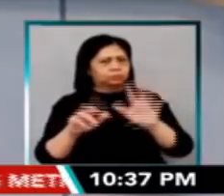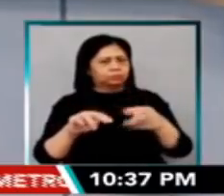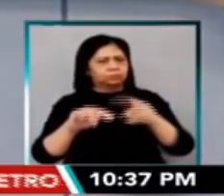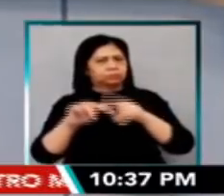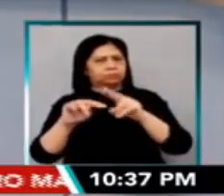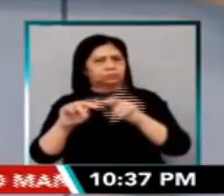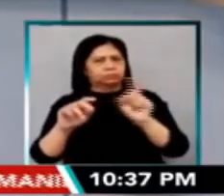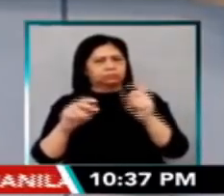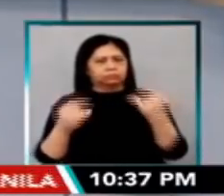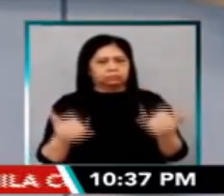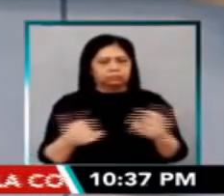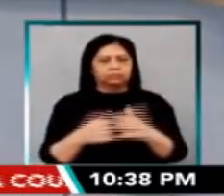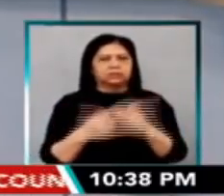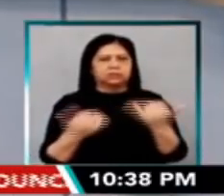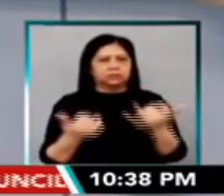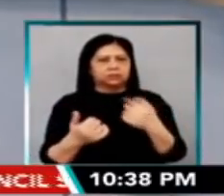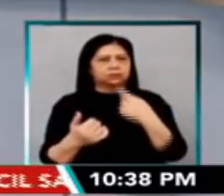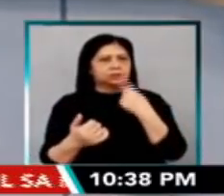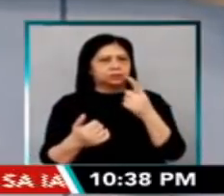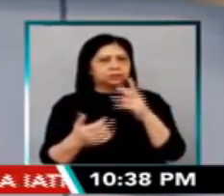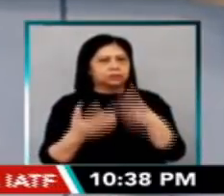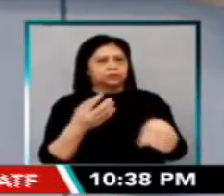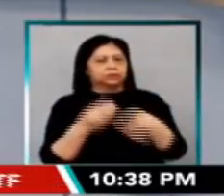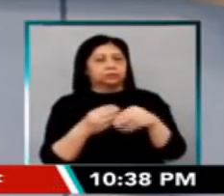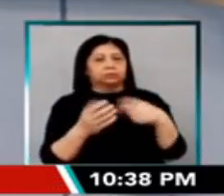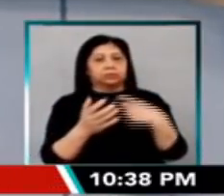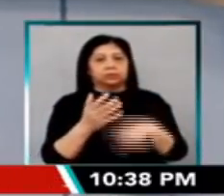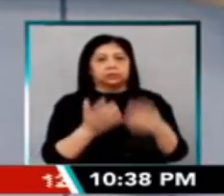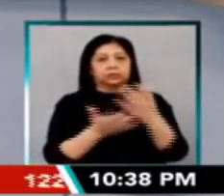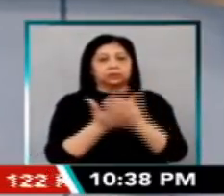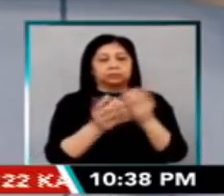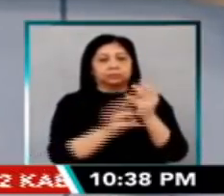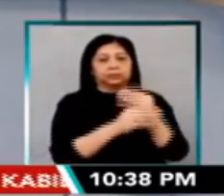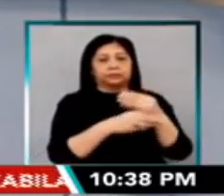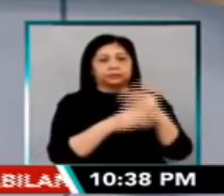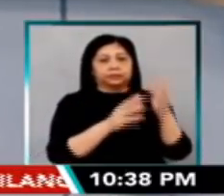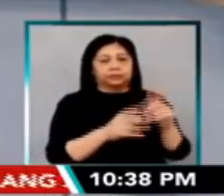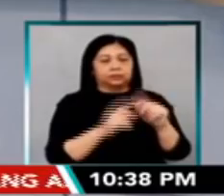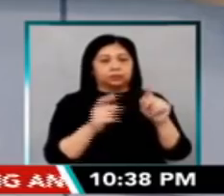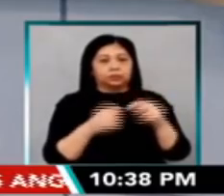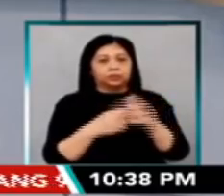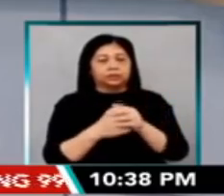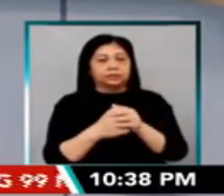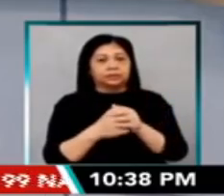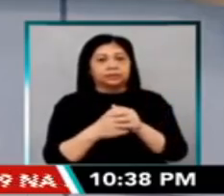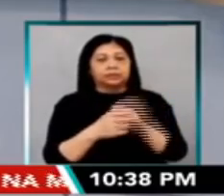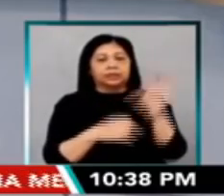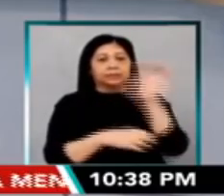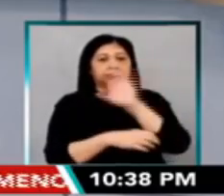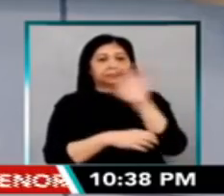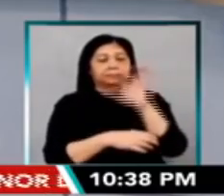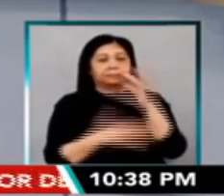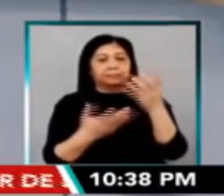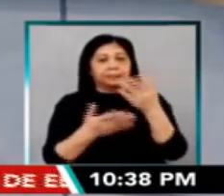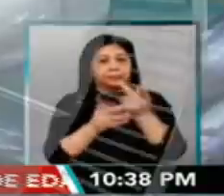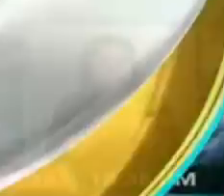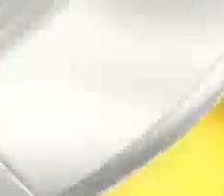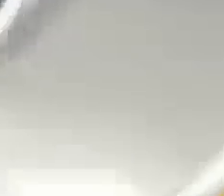ang humihirit na rin ang dagdag presyo ang ilang manufacturer ng mga Noche Buena products. May report si Bernadette